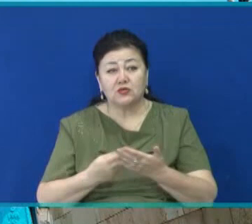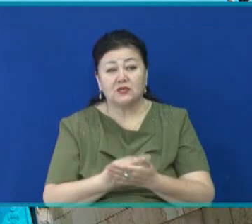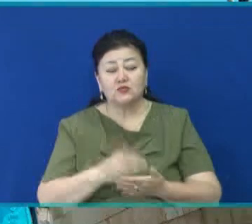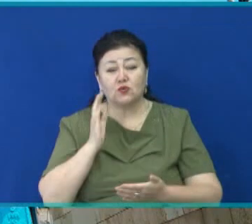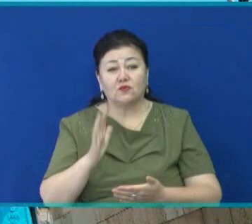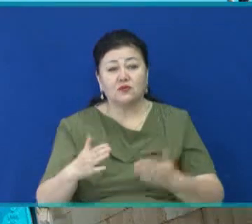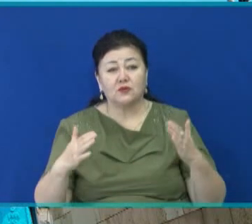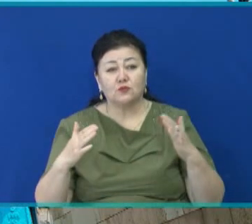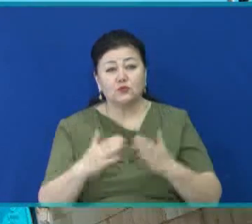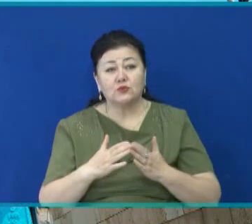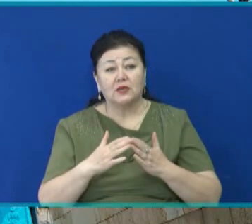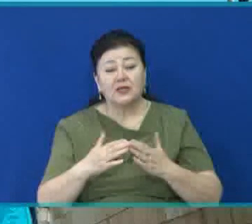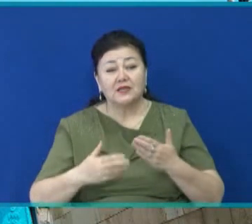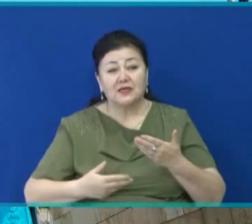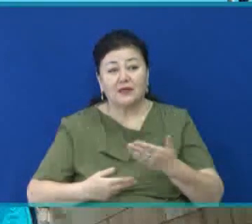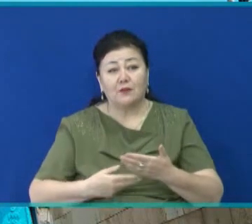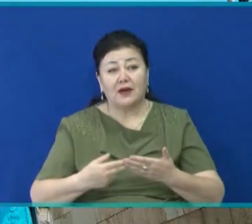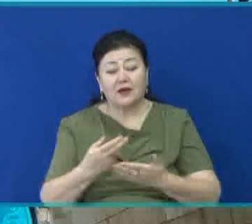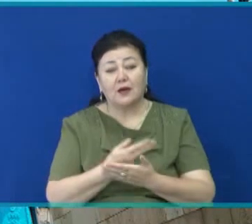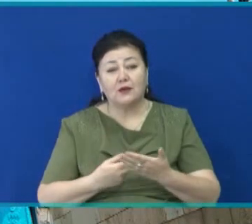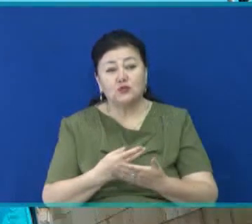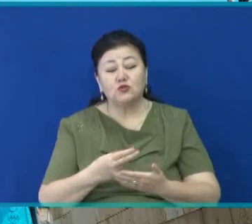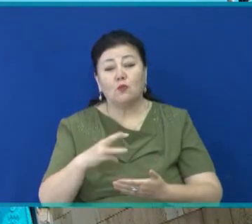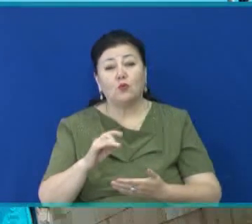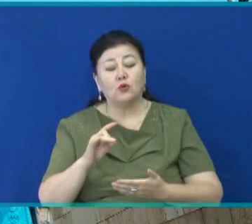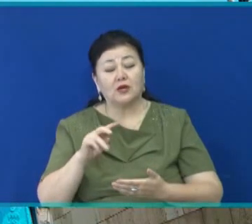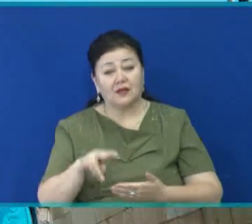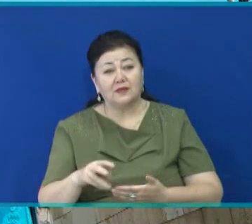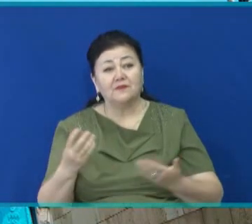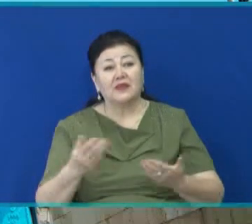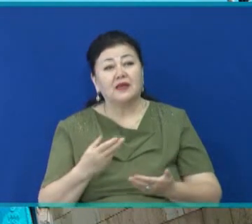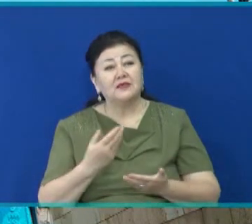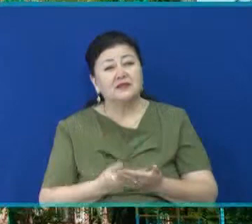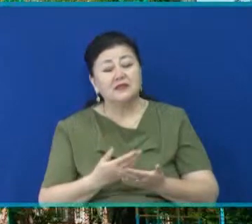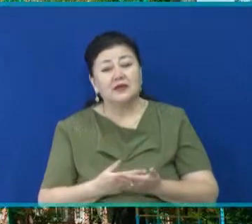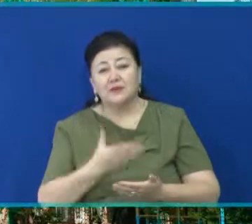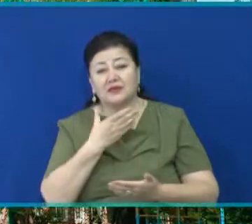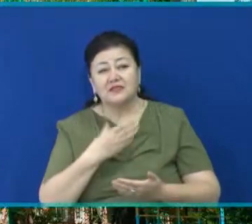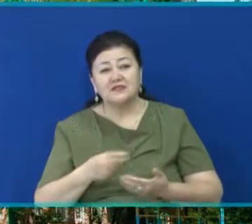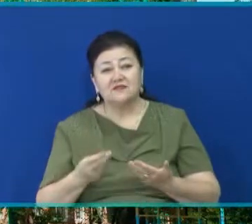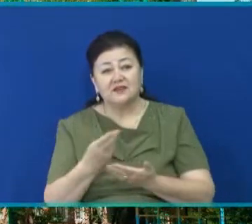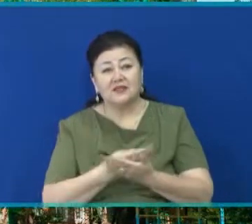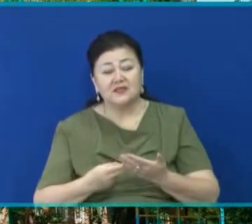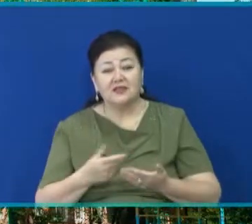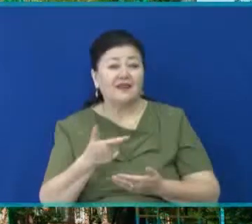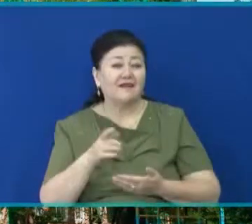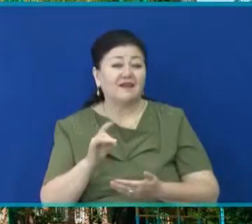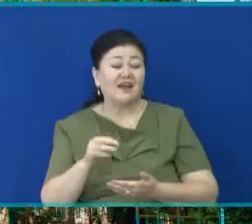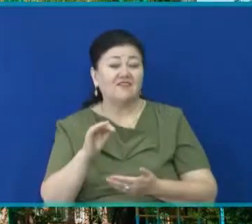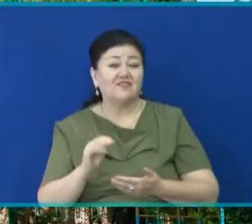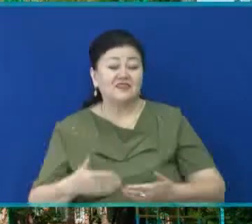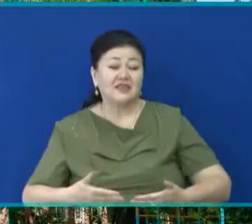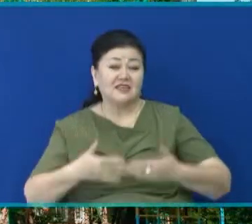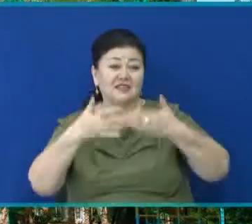зданиях в разных частях города. Отметим, что муралы – это вид искусства, предполагающий нанесение живописных рисунков или граффити на